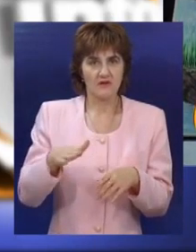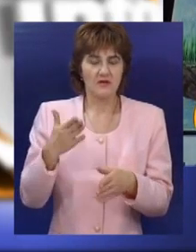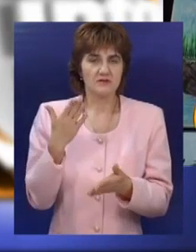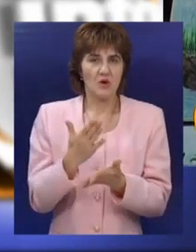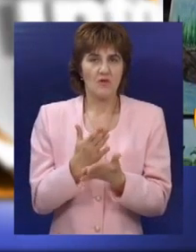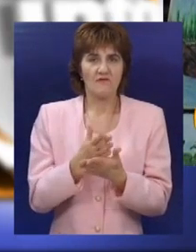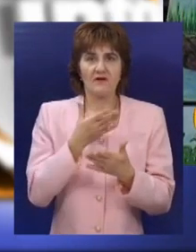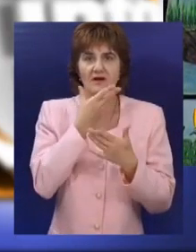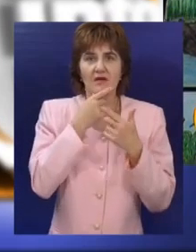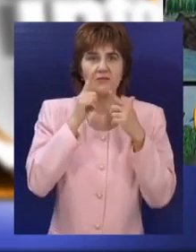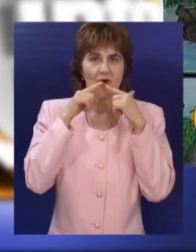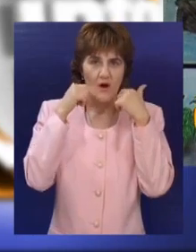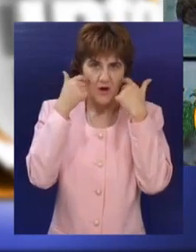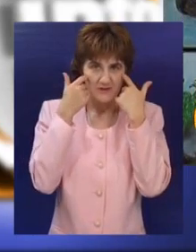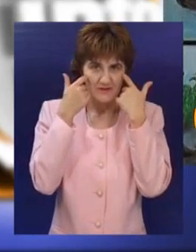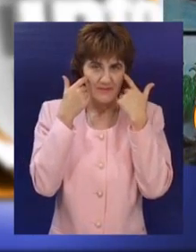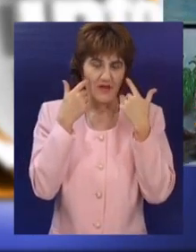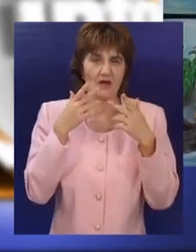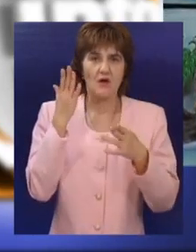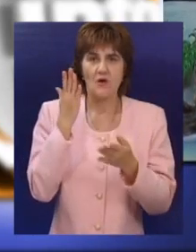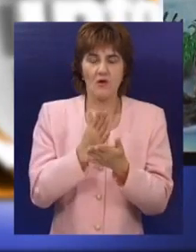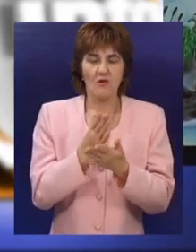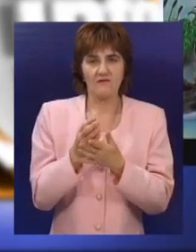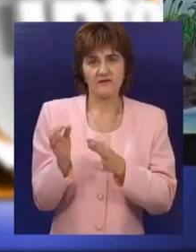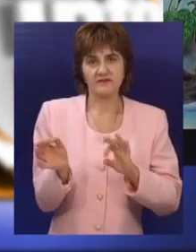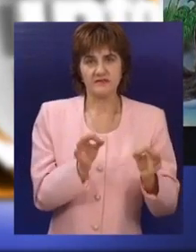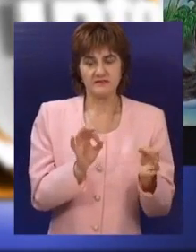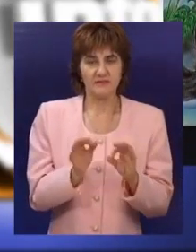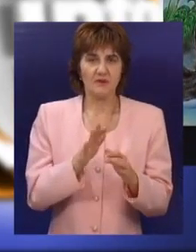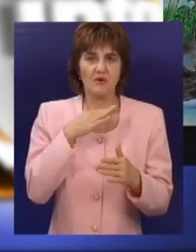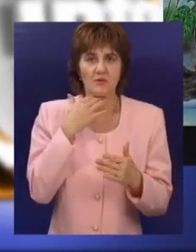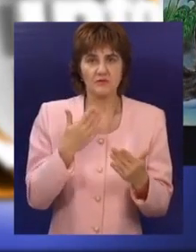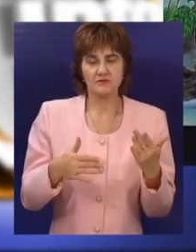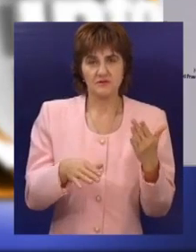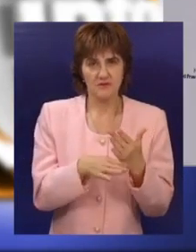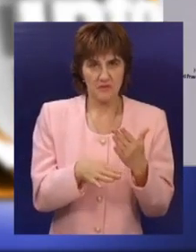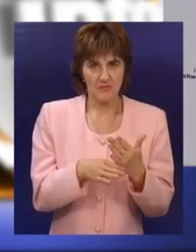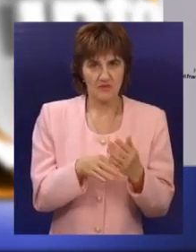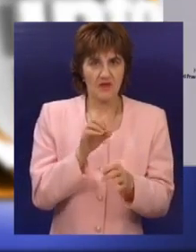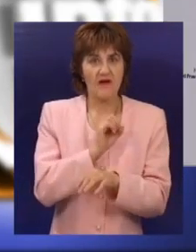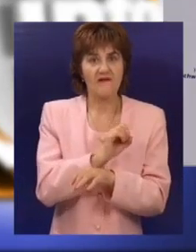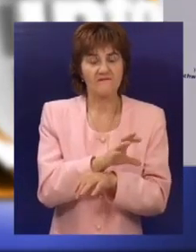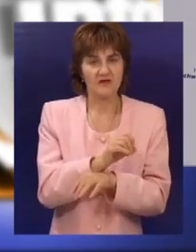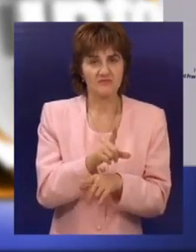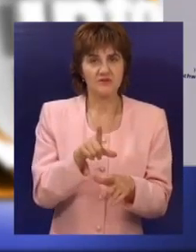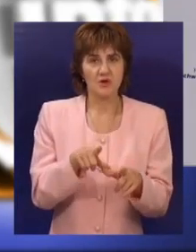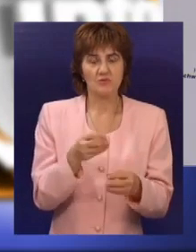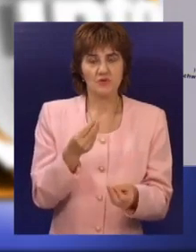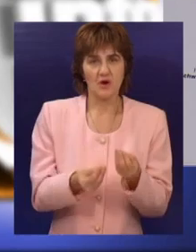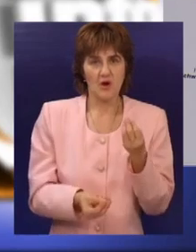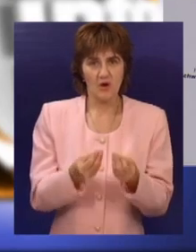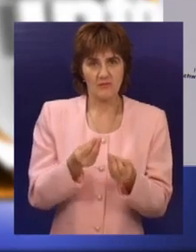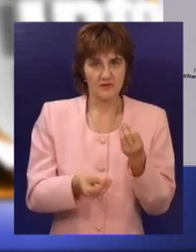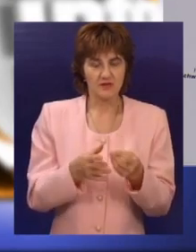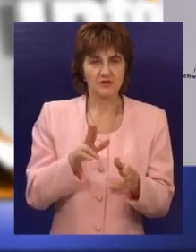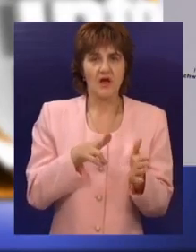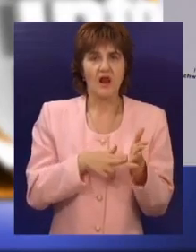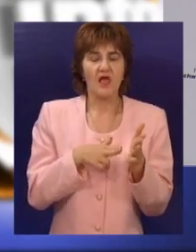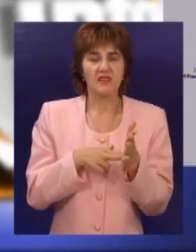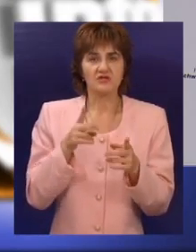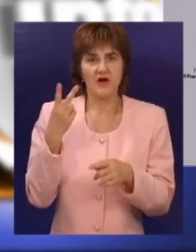slagati. Njihov osmeh je najiskreniji i uvek su spremni da daju posljednju reč. Vaspitačica ustanovi Naša radost